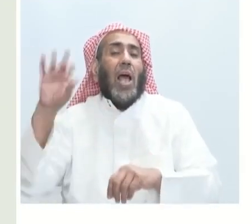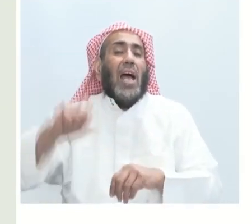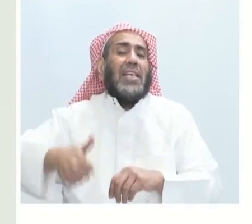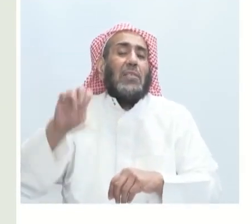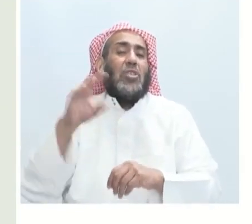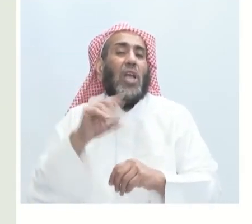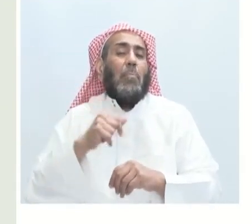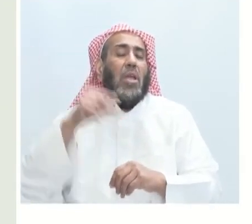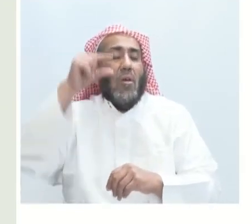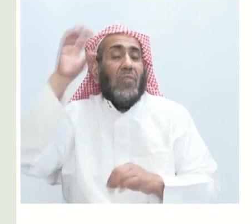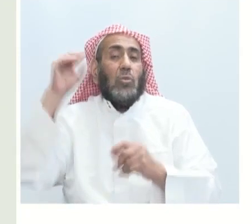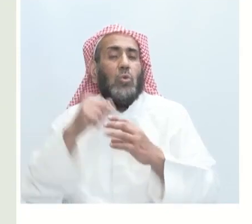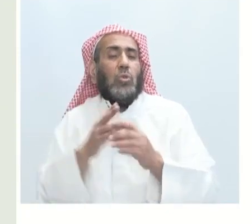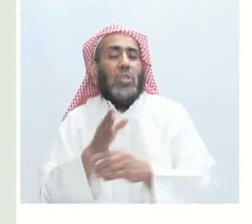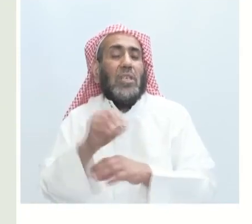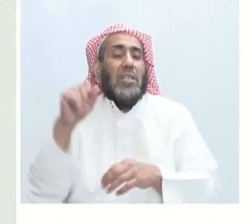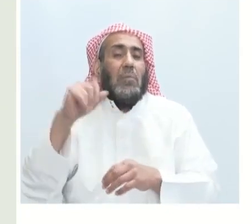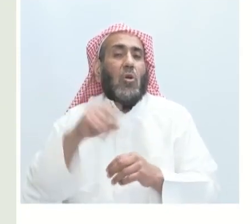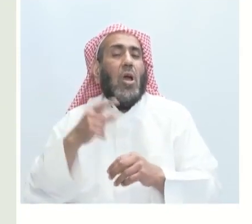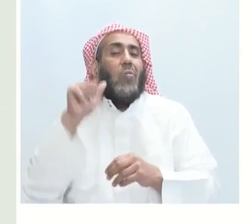الشابي وفي تونس